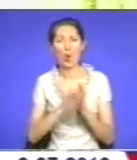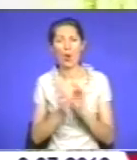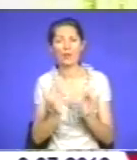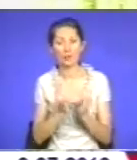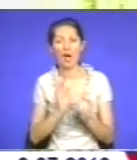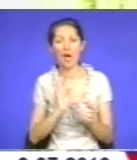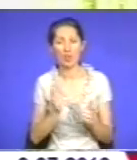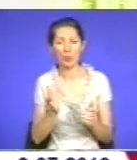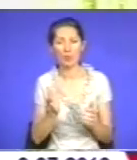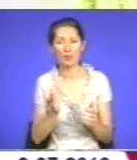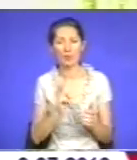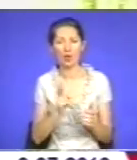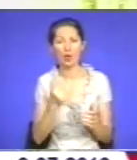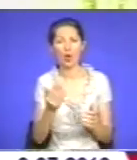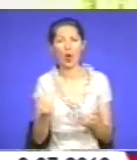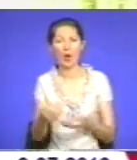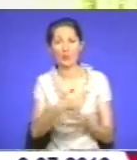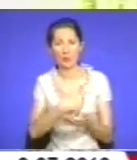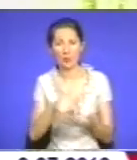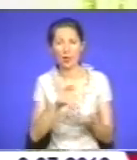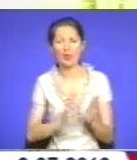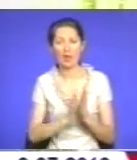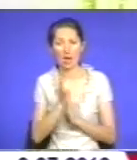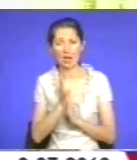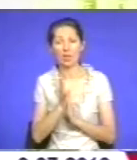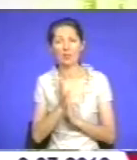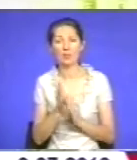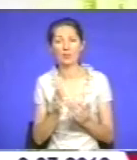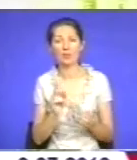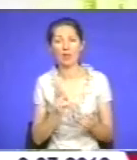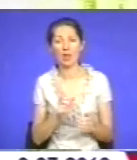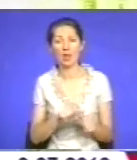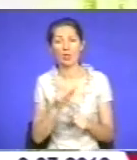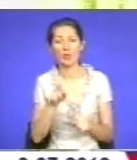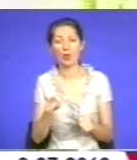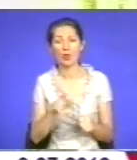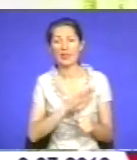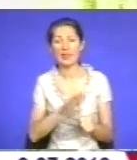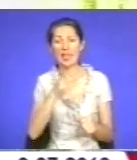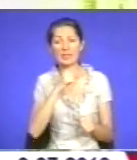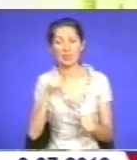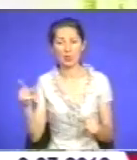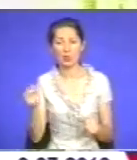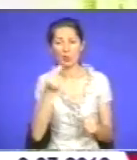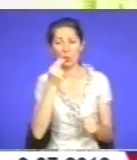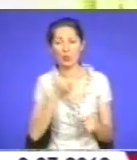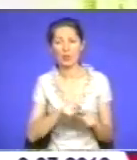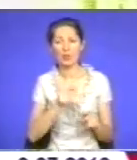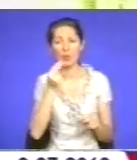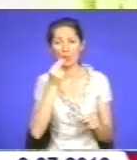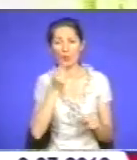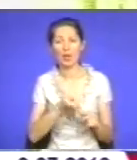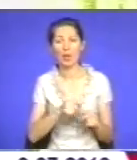були, так. Хто його збирав і де він збирався. Крім того, несезонні продукти – це продукти, які